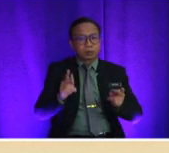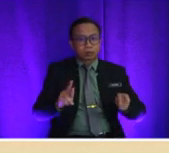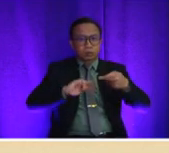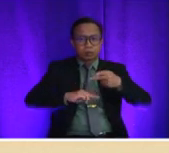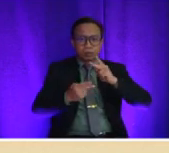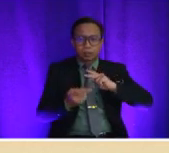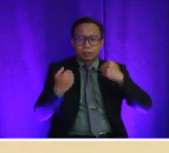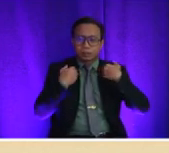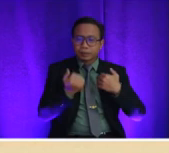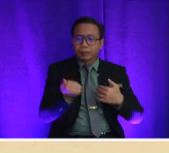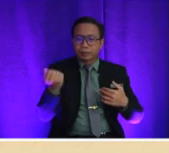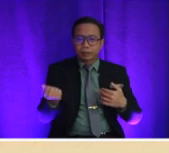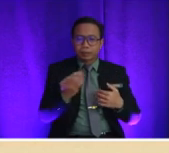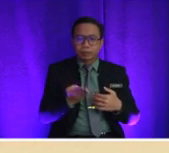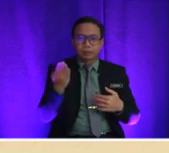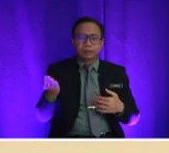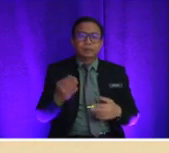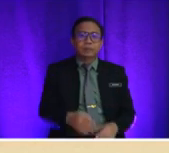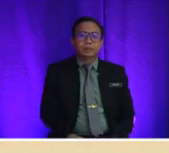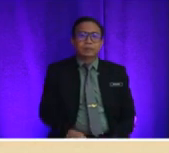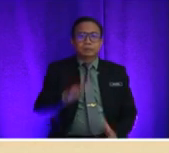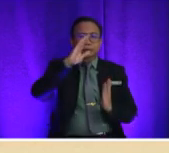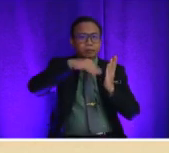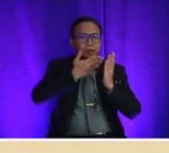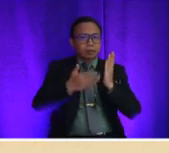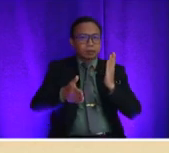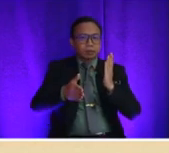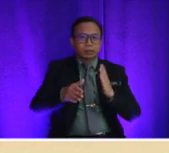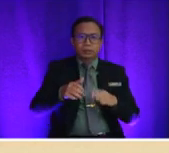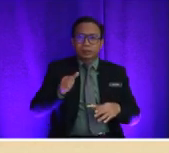bagi peralatan dan bahan Oke jadi adalah